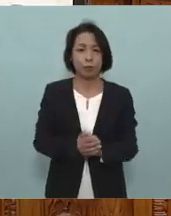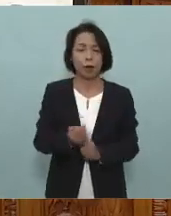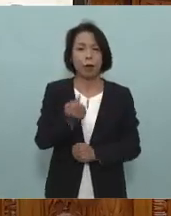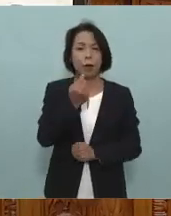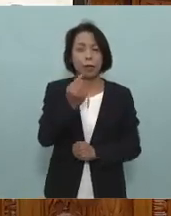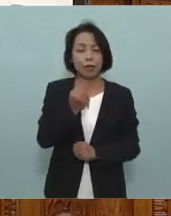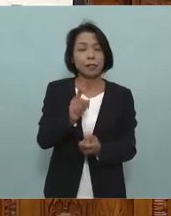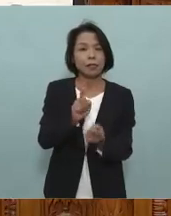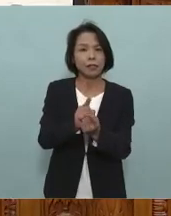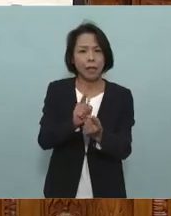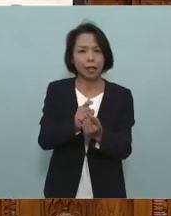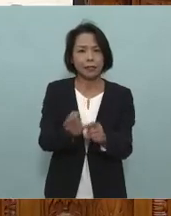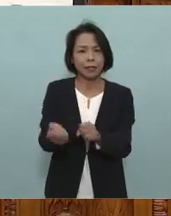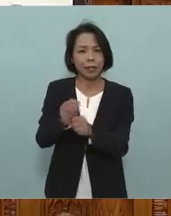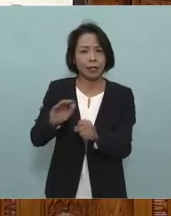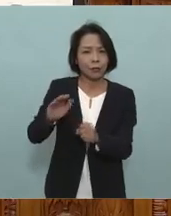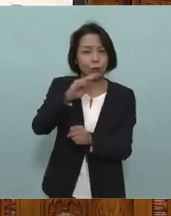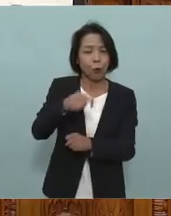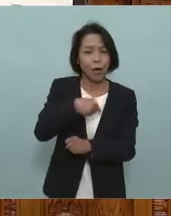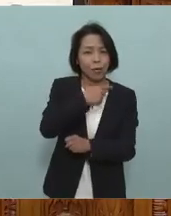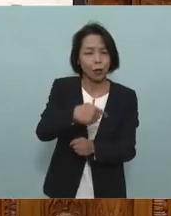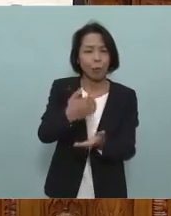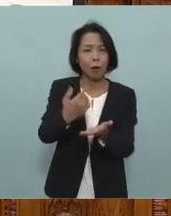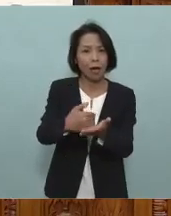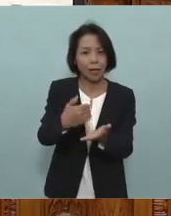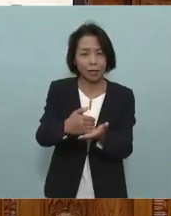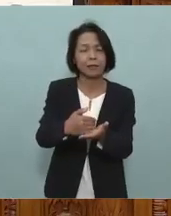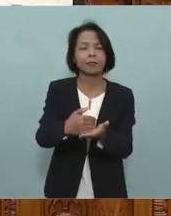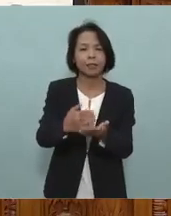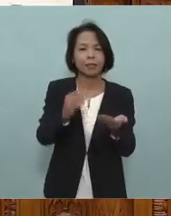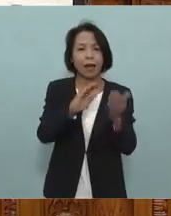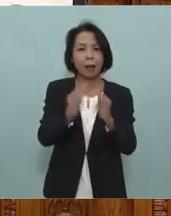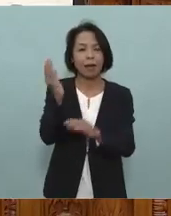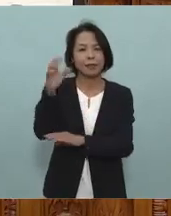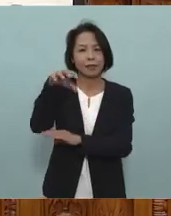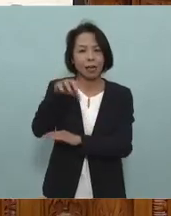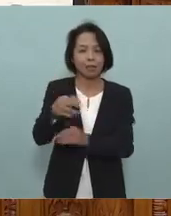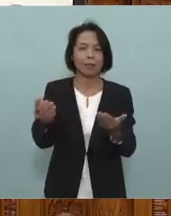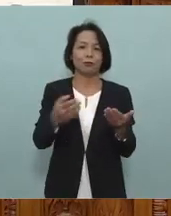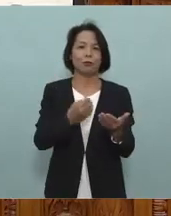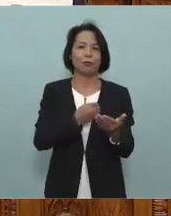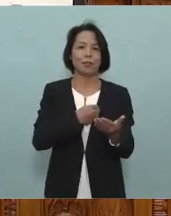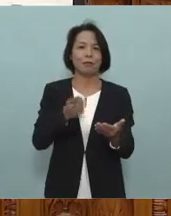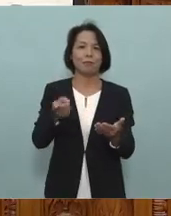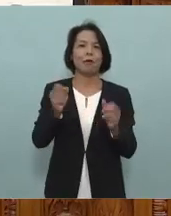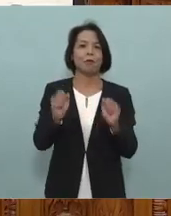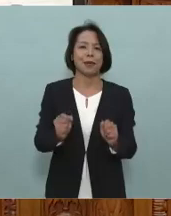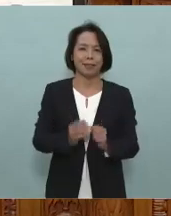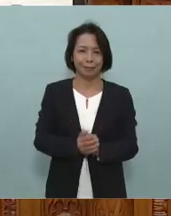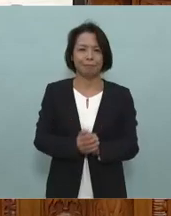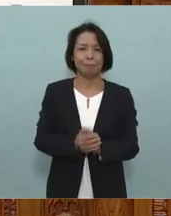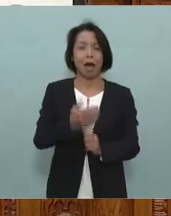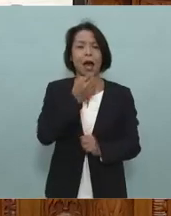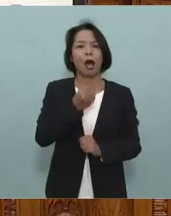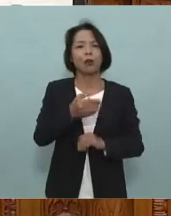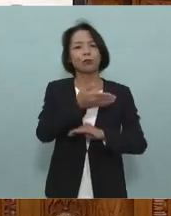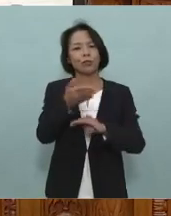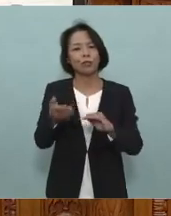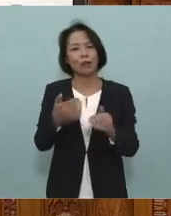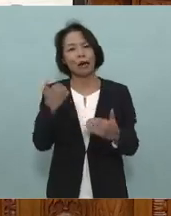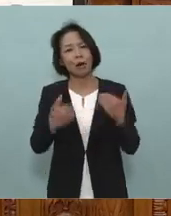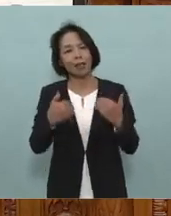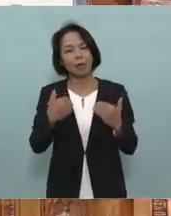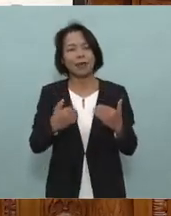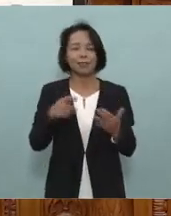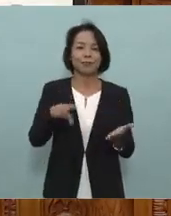た強い思いを語ってくれた町役場の職員福島をワクワクするような地域にして